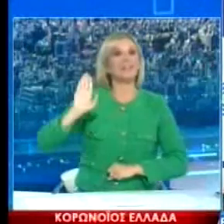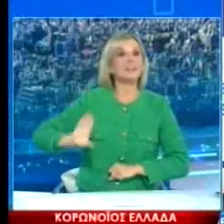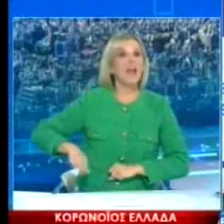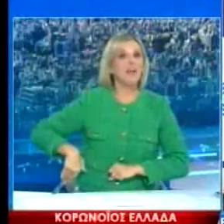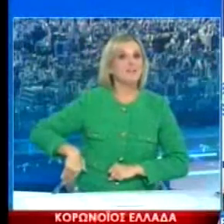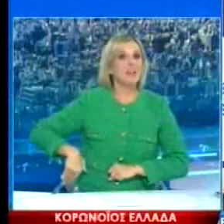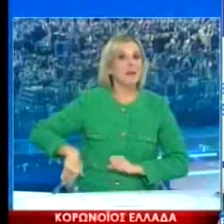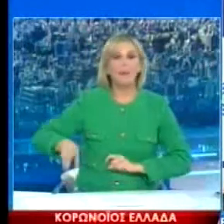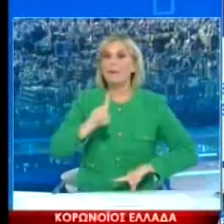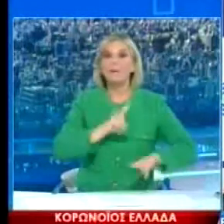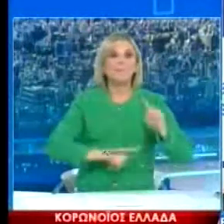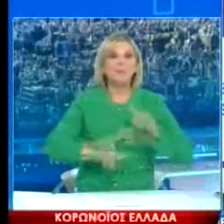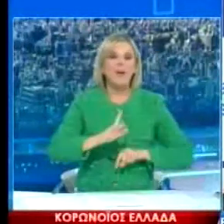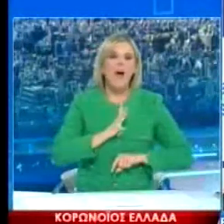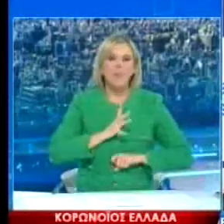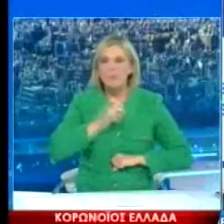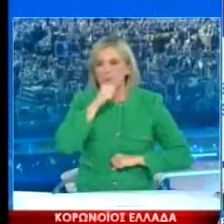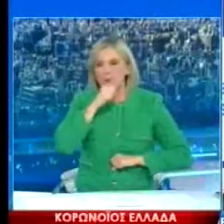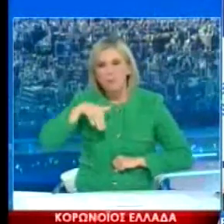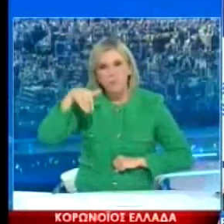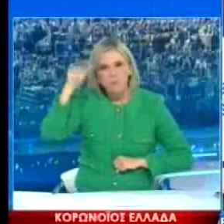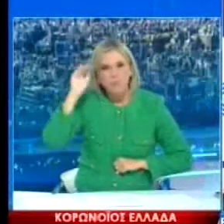κατηγορία είναι τα άτομα σε ανοσοκαταστολή,